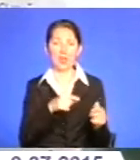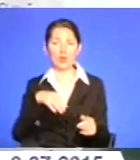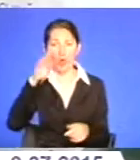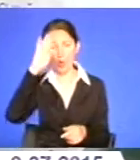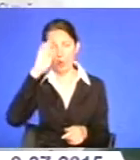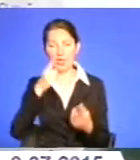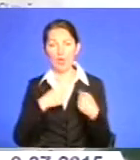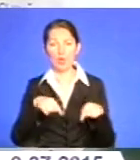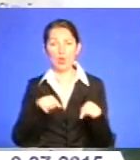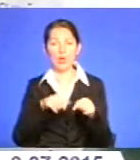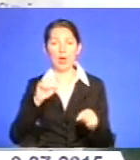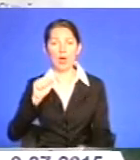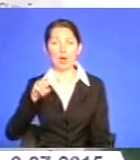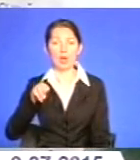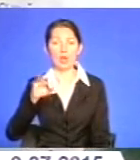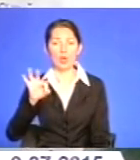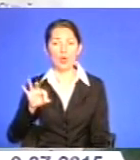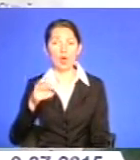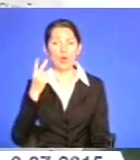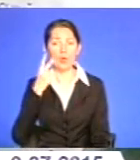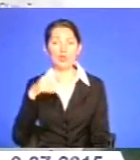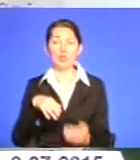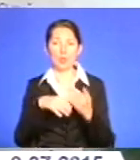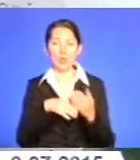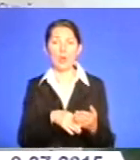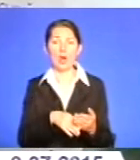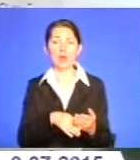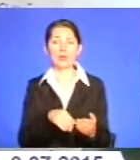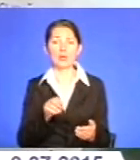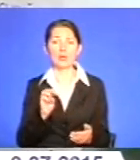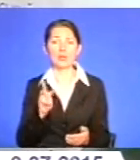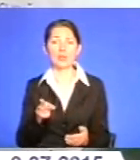в зону АТО, вони постійно допомагають, чим